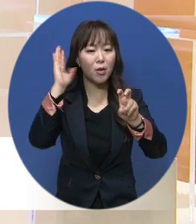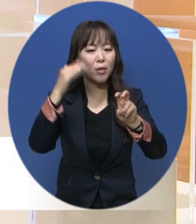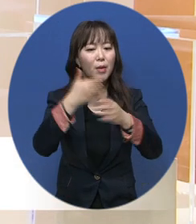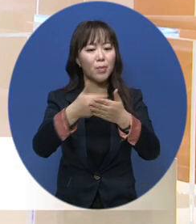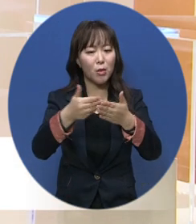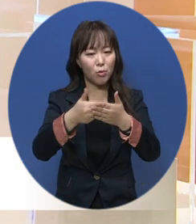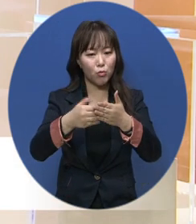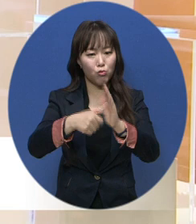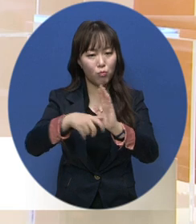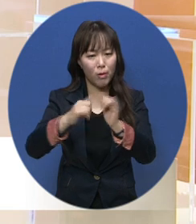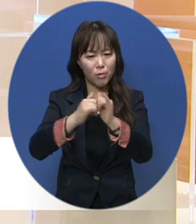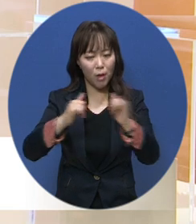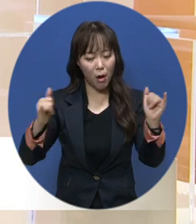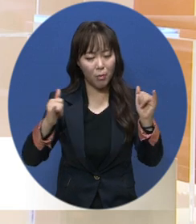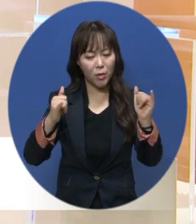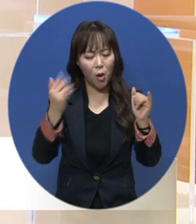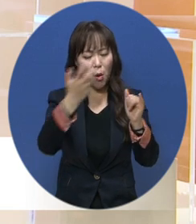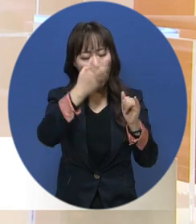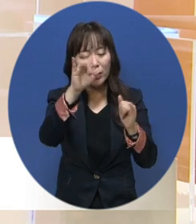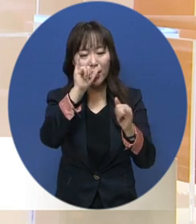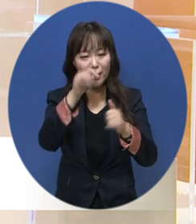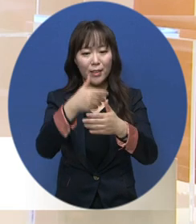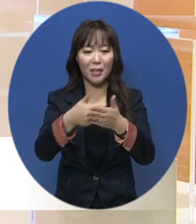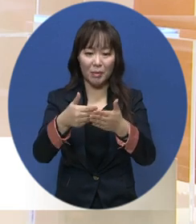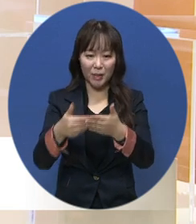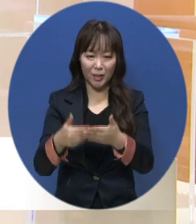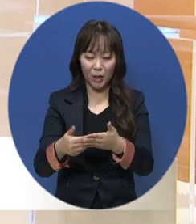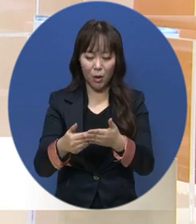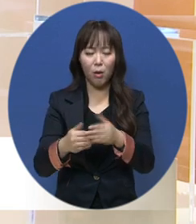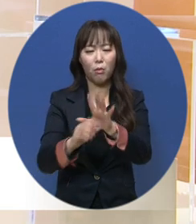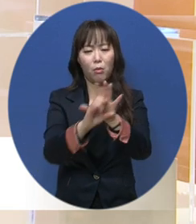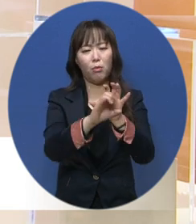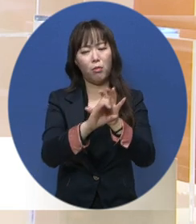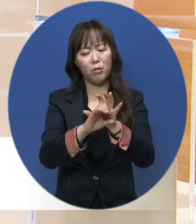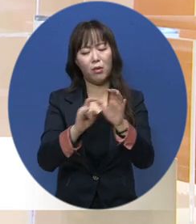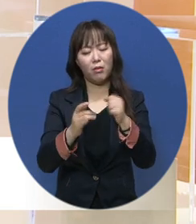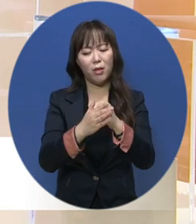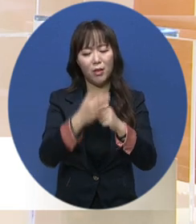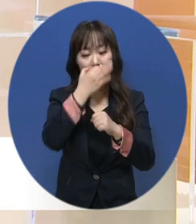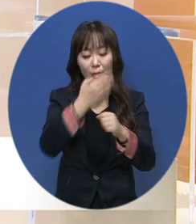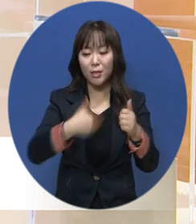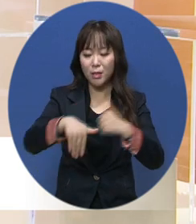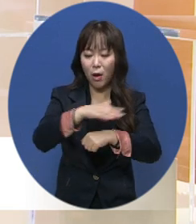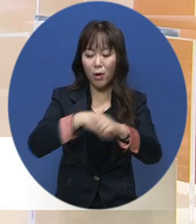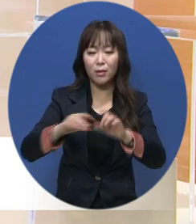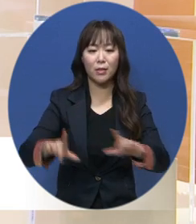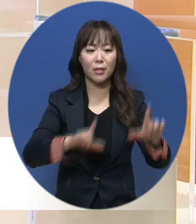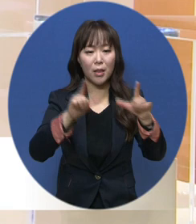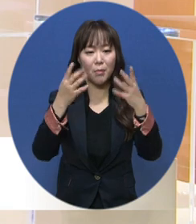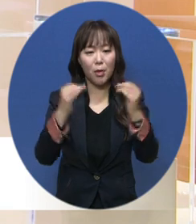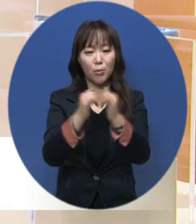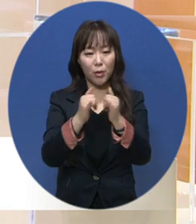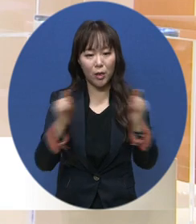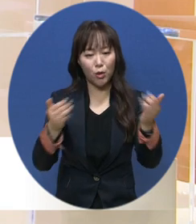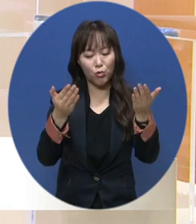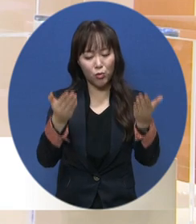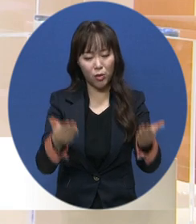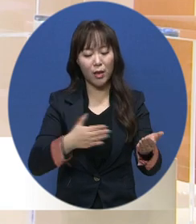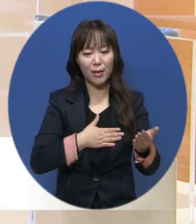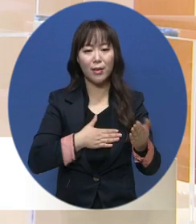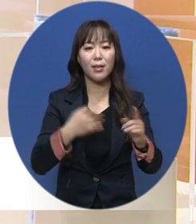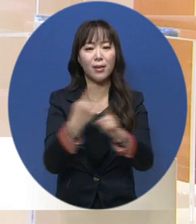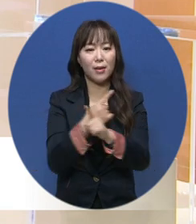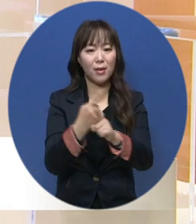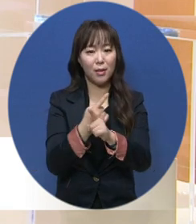현대미술 거장들의 혼을 담은 작품들이 코로나19로 어렵고 힘든 시간을 보내고 있는 많은 분들께